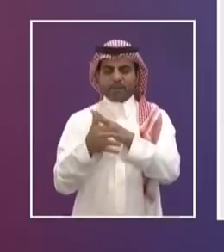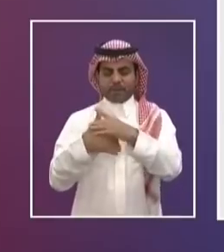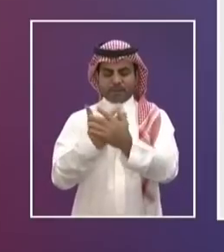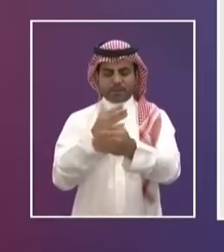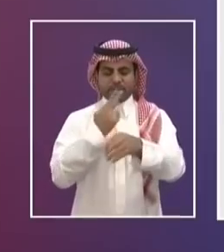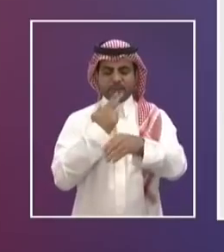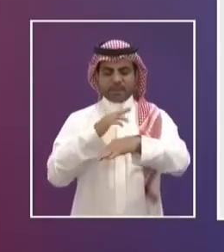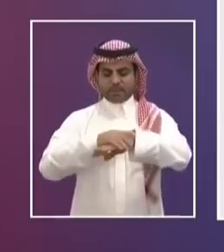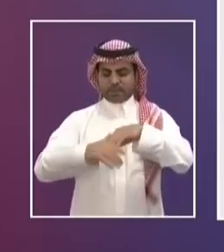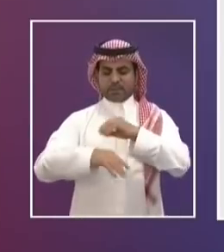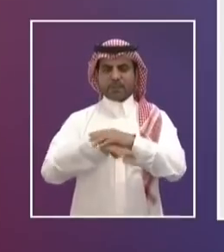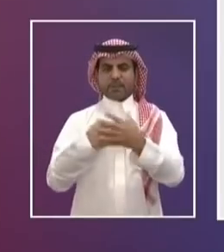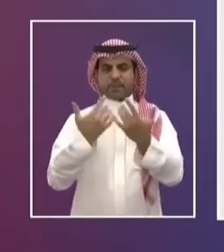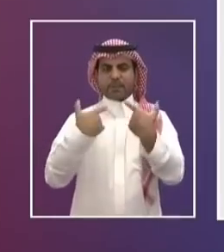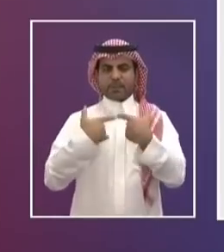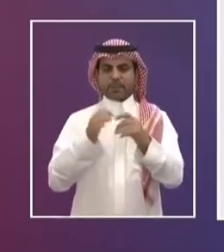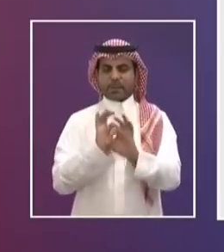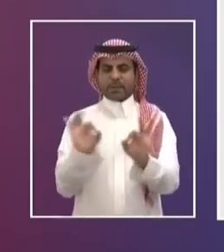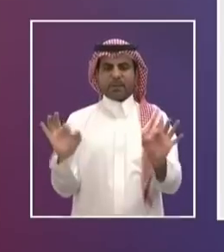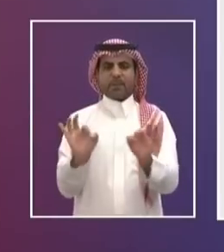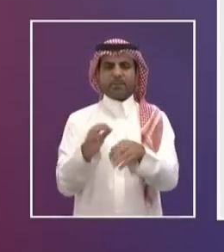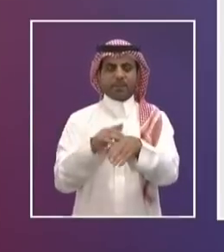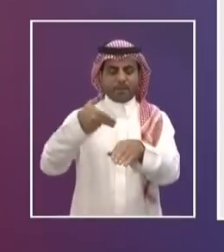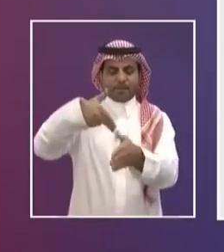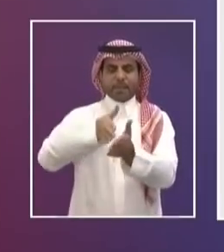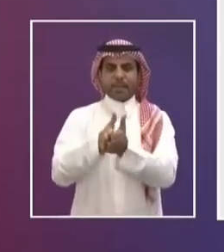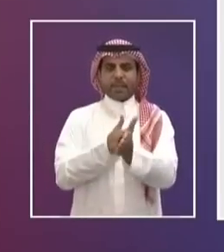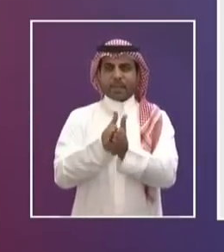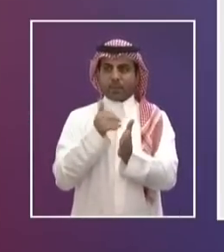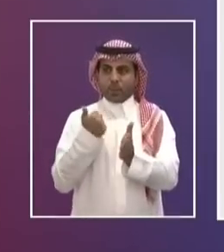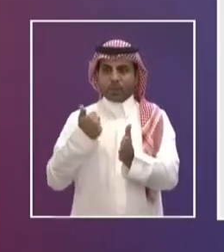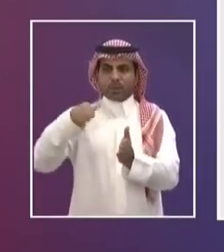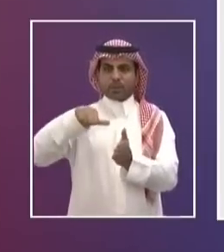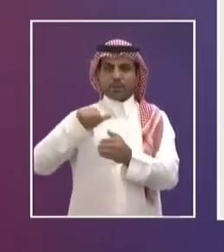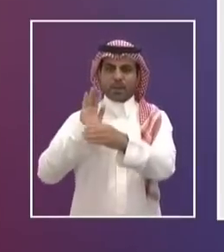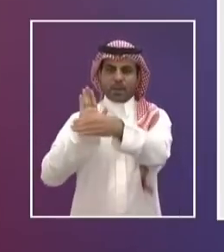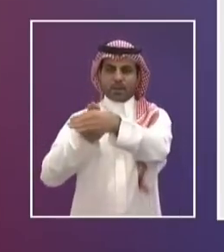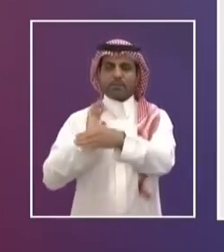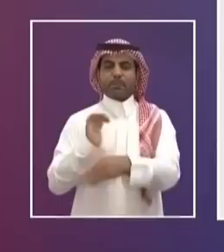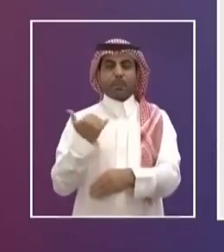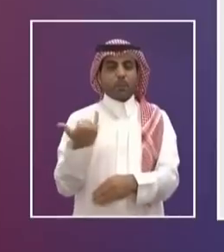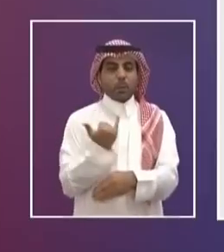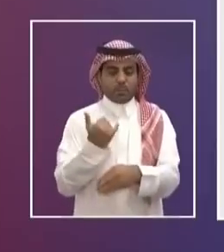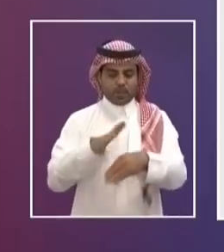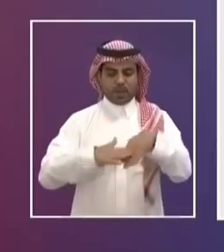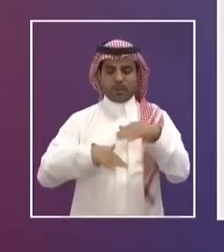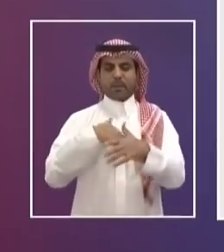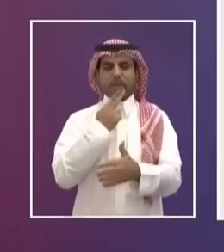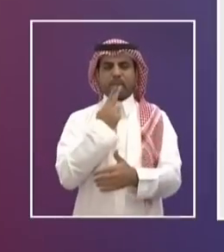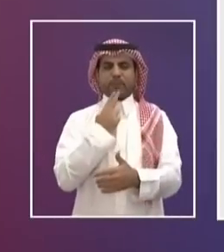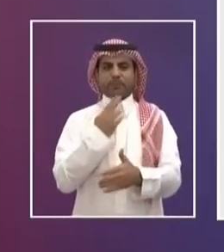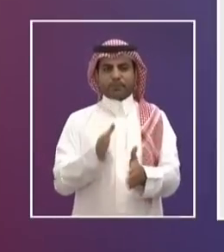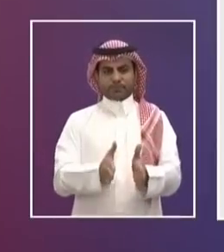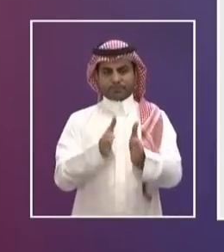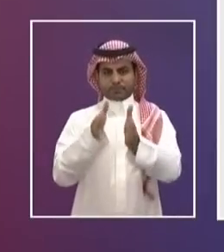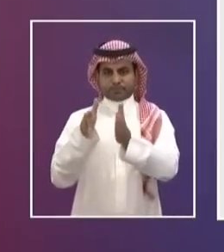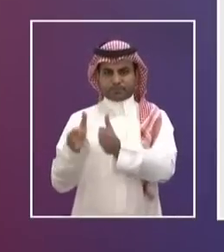وكيفية وآلية استخدام مثل هذا النوع من المعقمات، لكن يجب أن نحافظ على نظافة أيدينا بشكل مستمر.